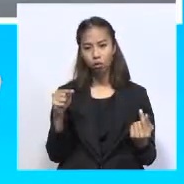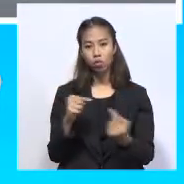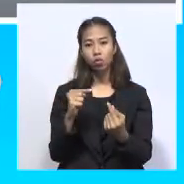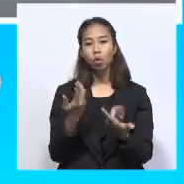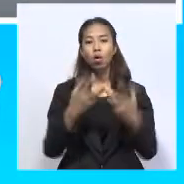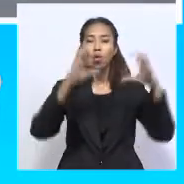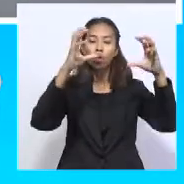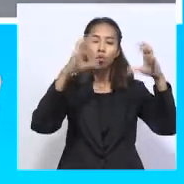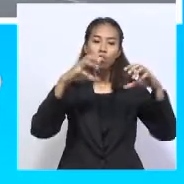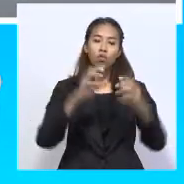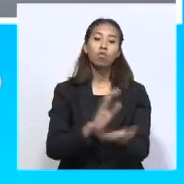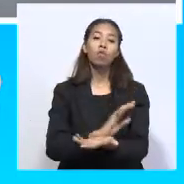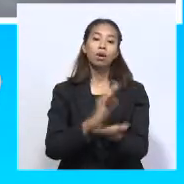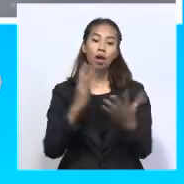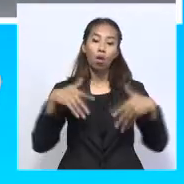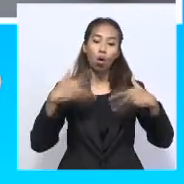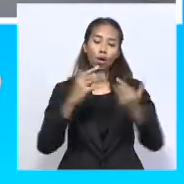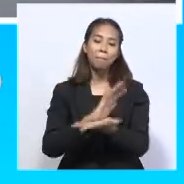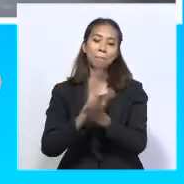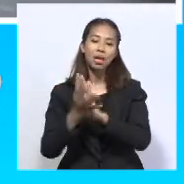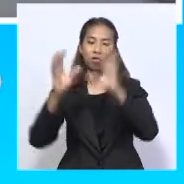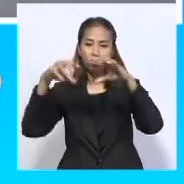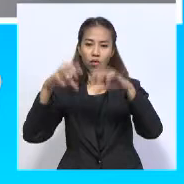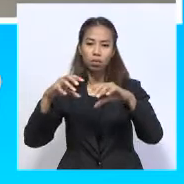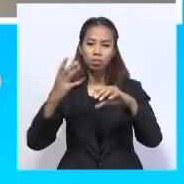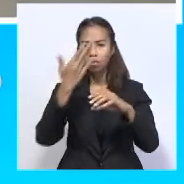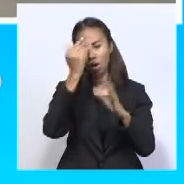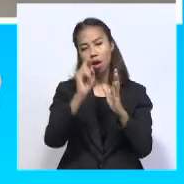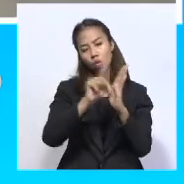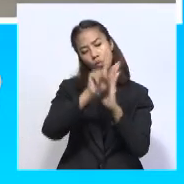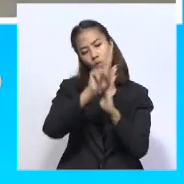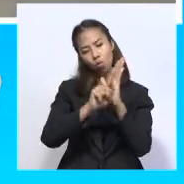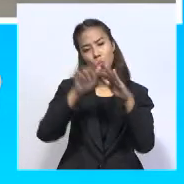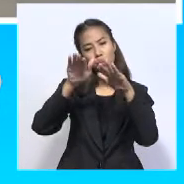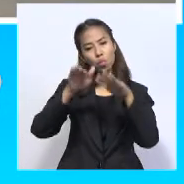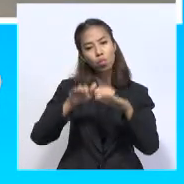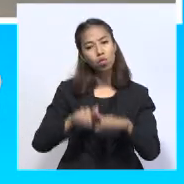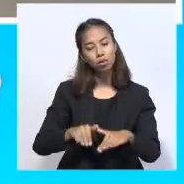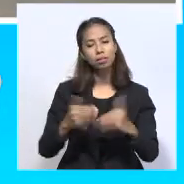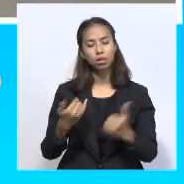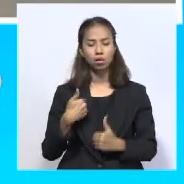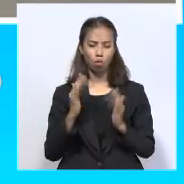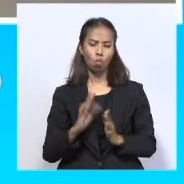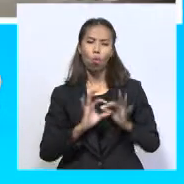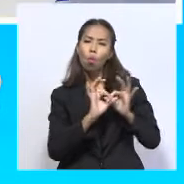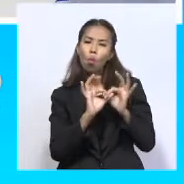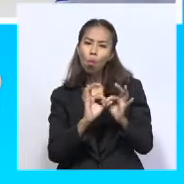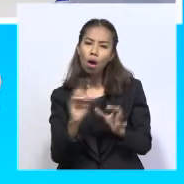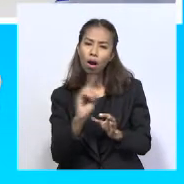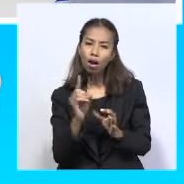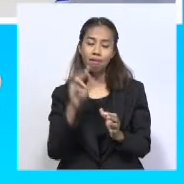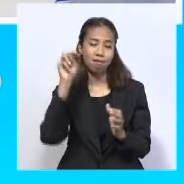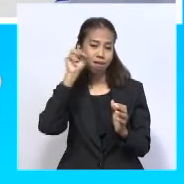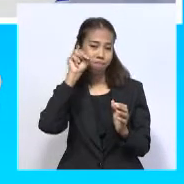ข้าสู่ฤดูฝนพายุร้อนจะหายไปครับเพราะอุณหภูมิอากาศจะลงนะครับ ค่ะ ทีนี้หลายคนเป็นห่วงนะครับท่านอธิบดีครับ